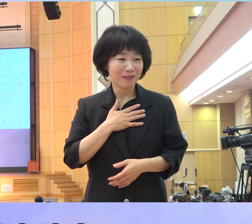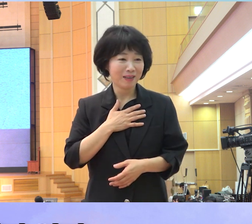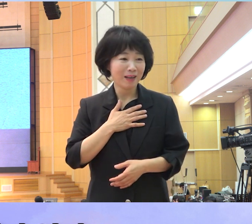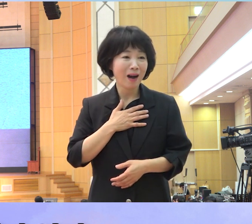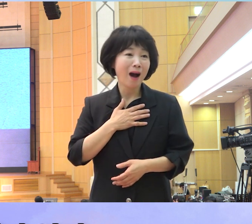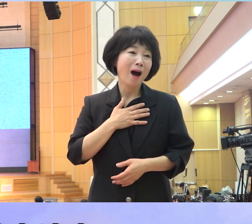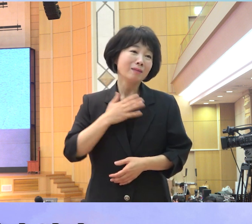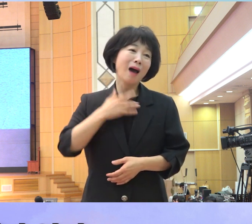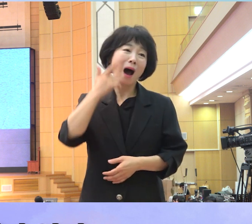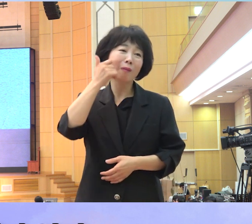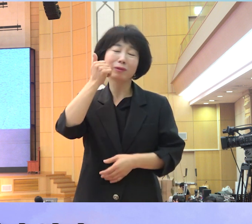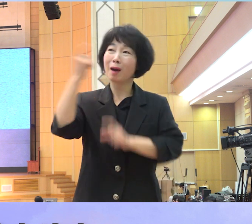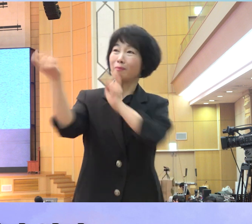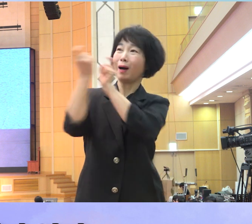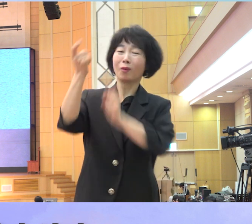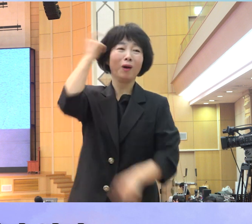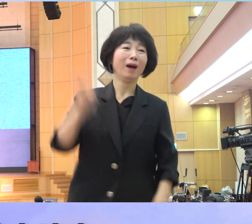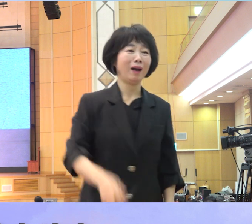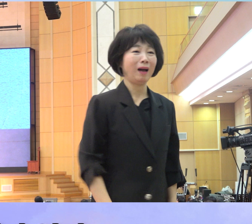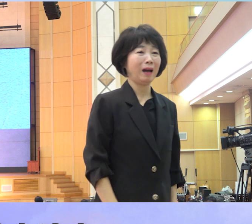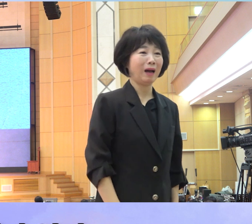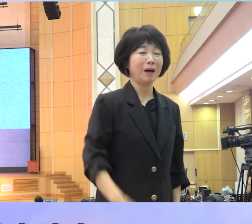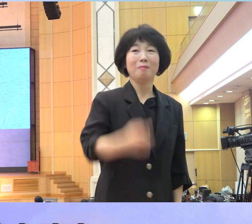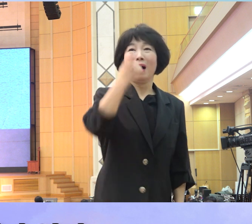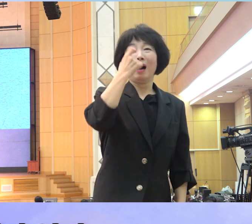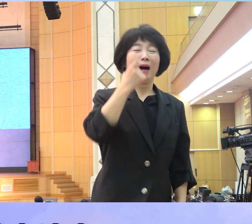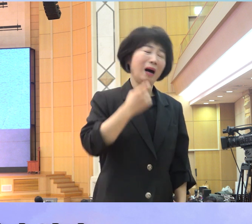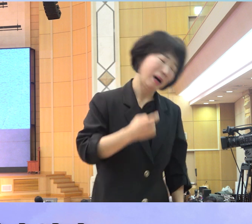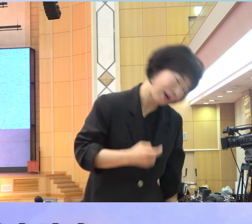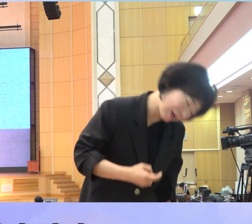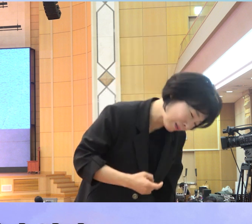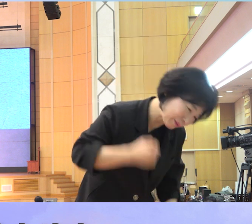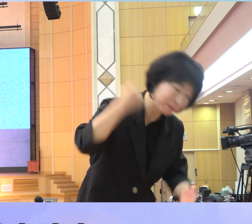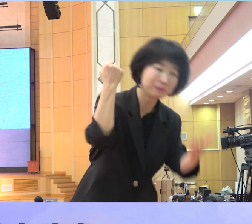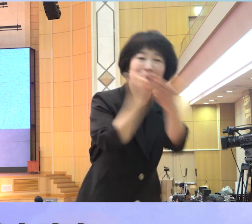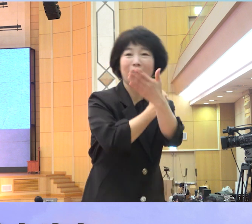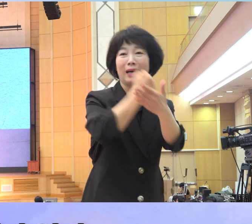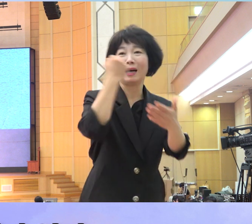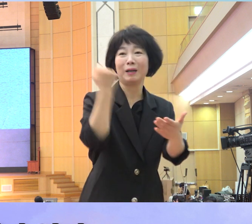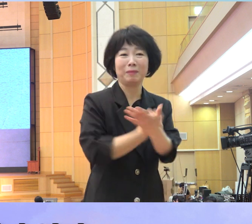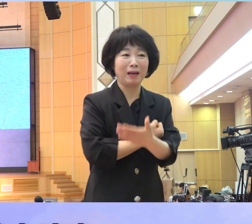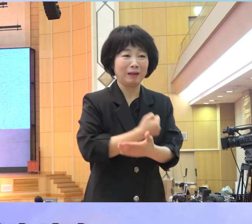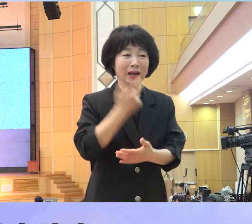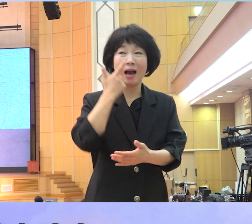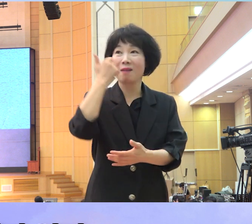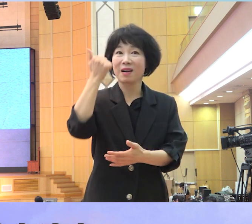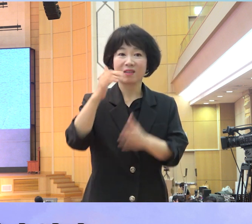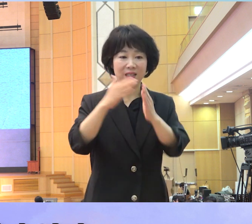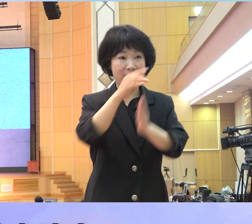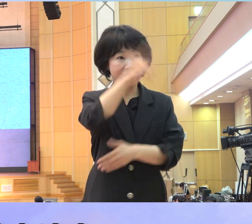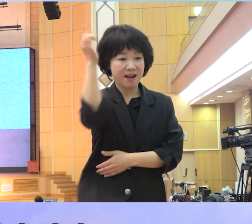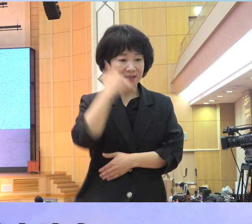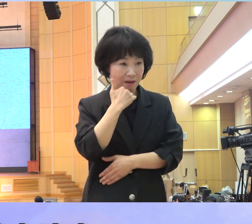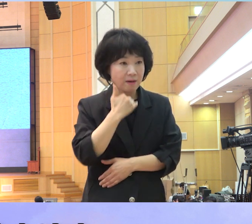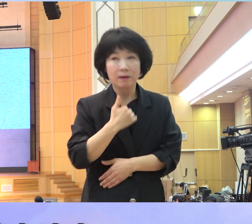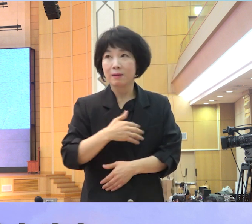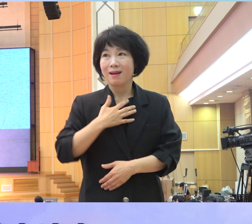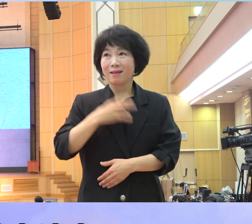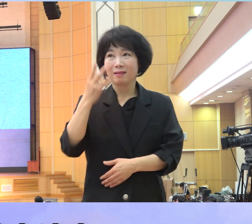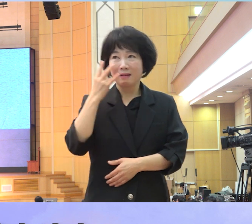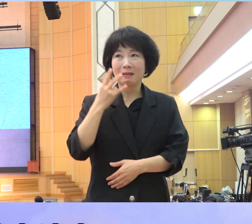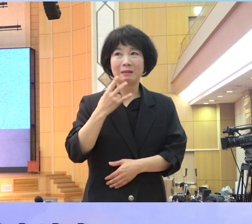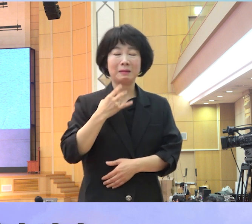그냥 길 건너면 교회인데요. 그 길 건너서 교회 들어가는 그 길이 얼마나 고난의